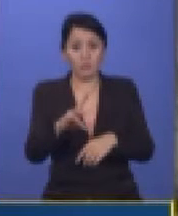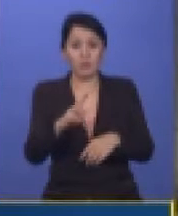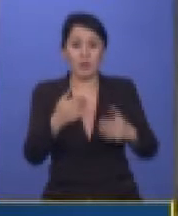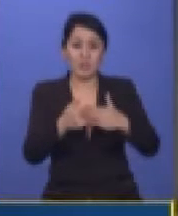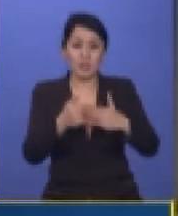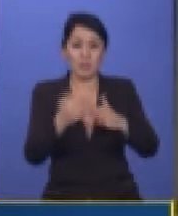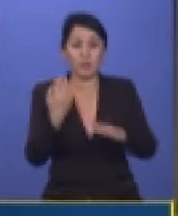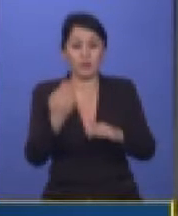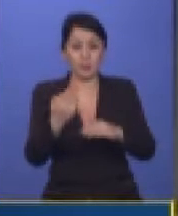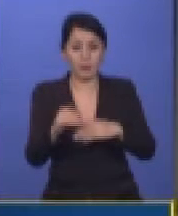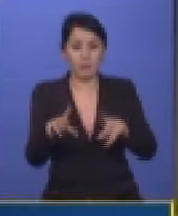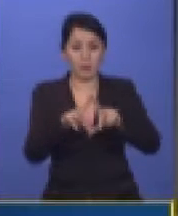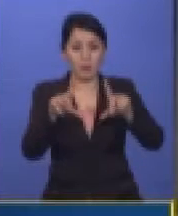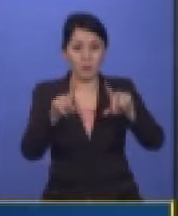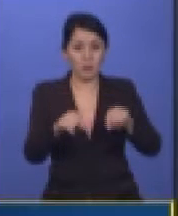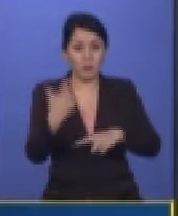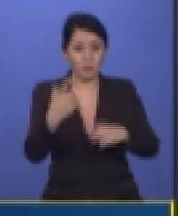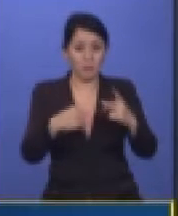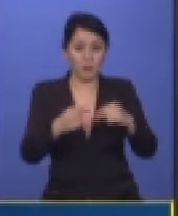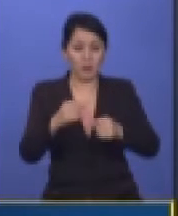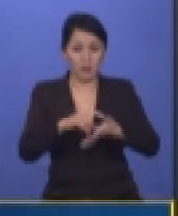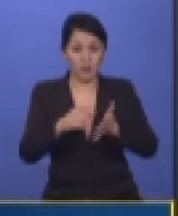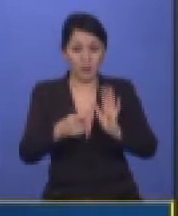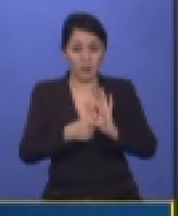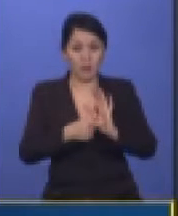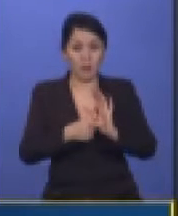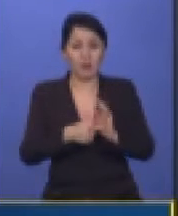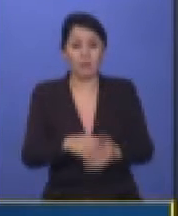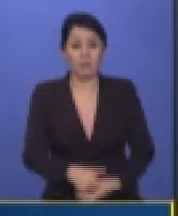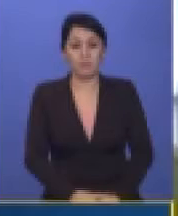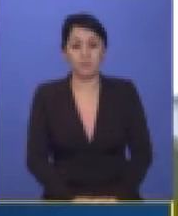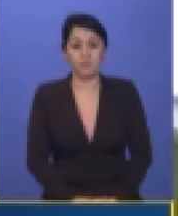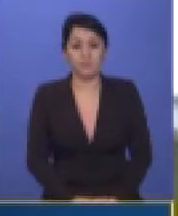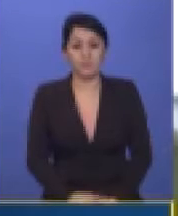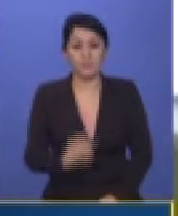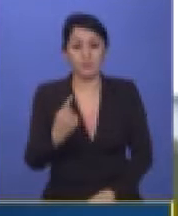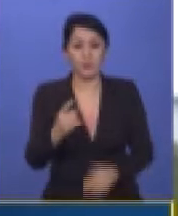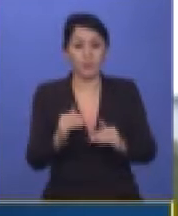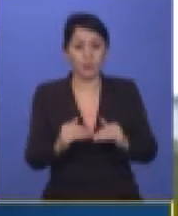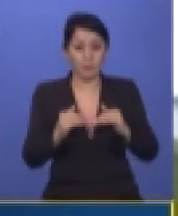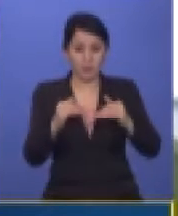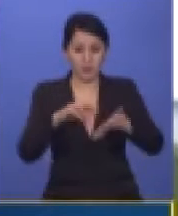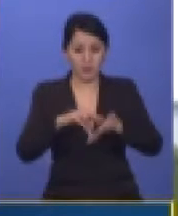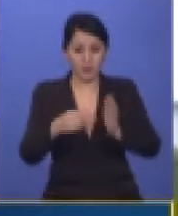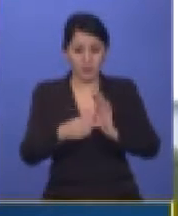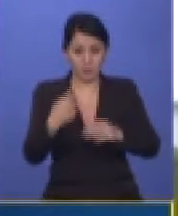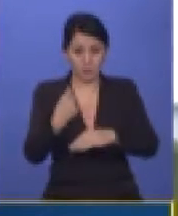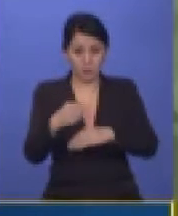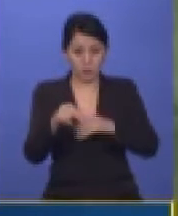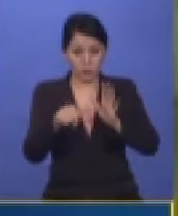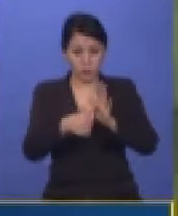прямой. Уже готовы здания доильно-молочного блока, коровник и телятник. На первом этапе планируется закупить 600